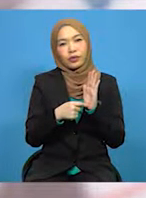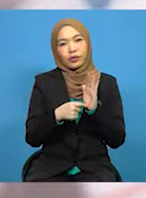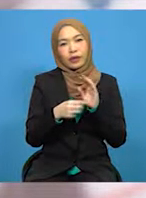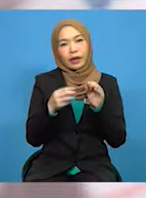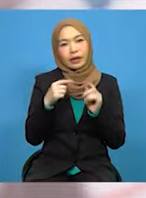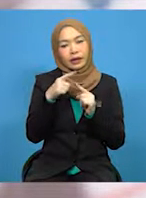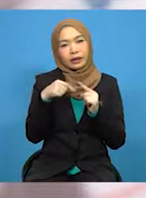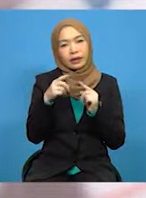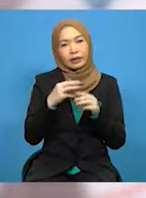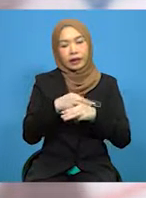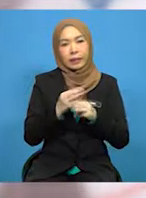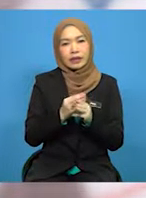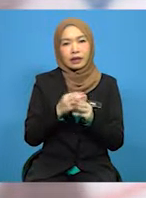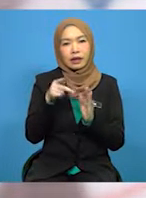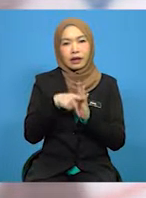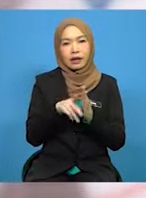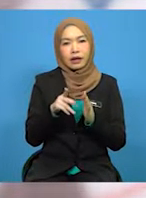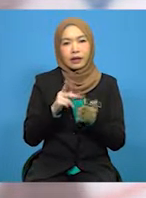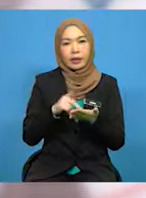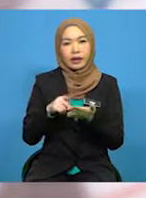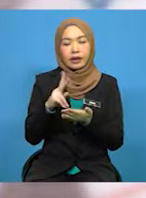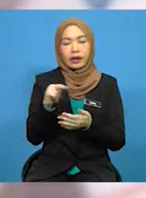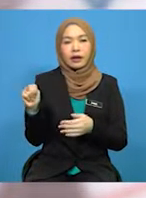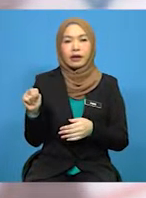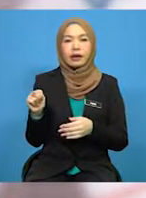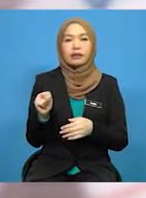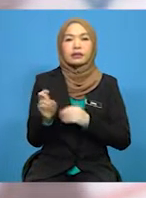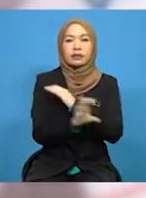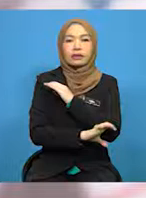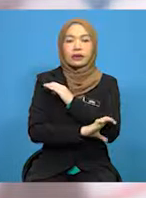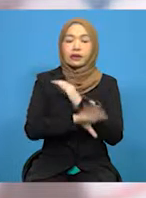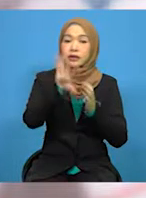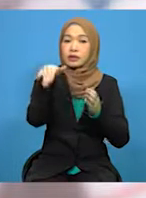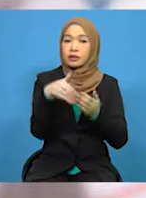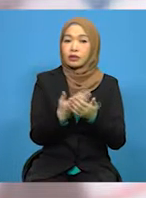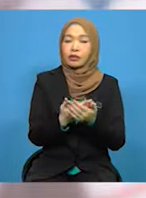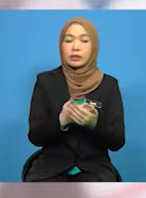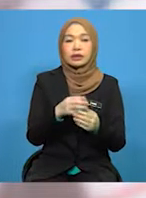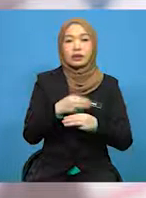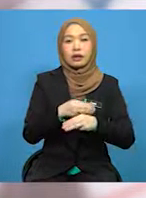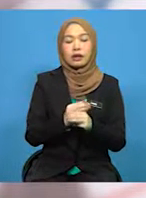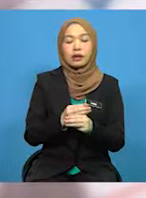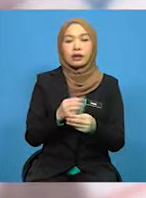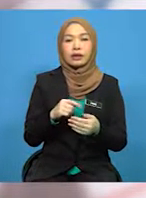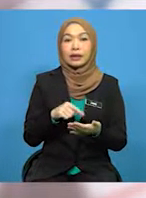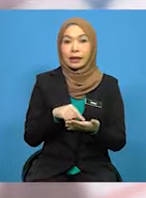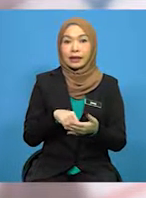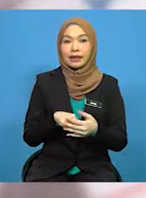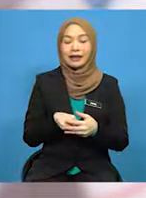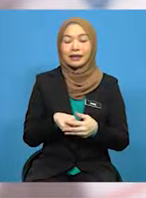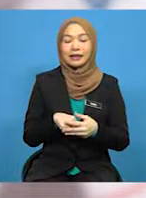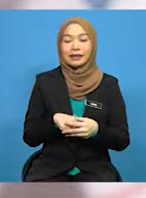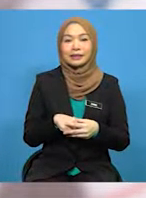masalah dalam perhitungan pendapatan negara. Kesemua masalah dalam